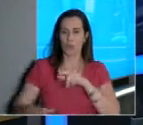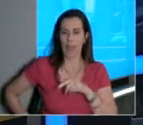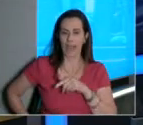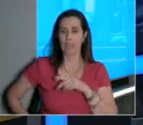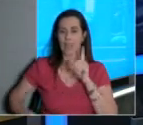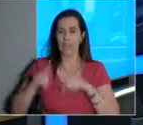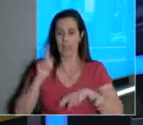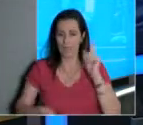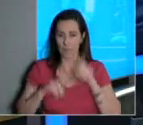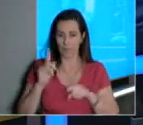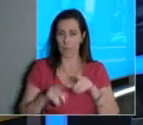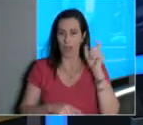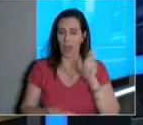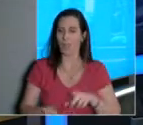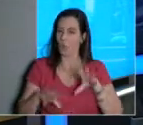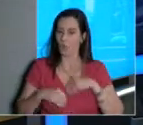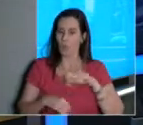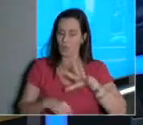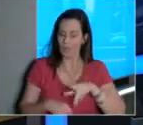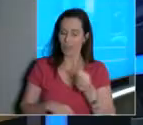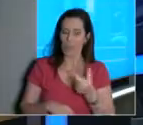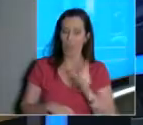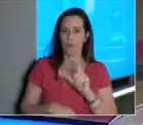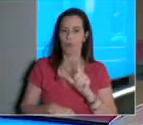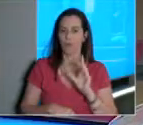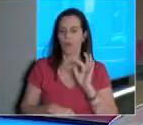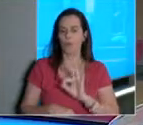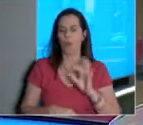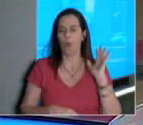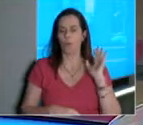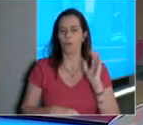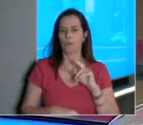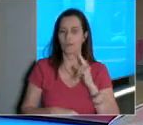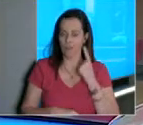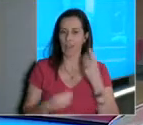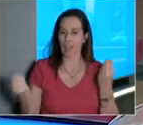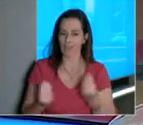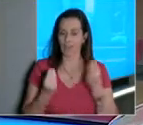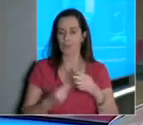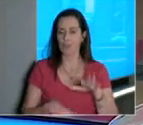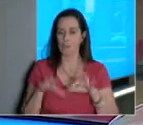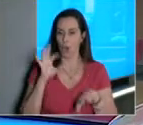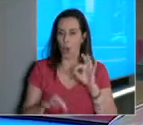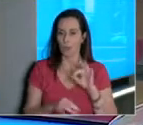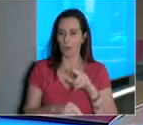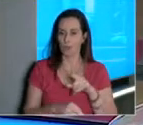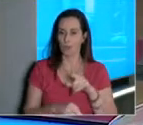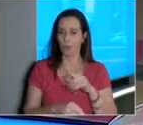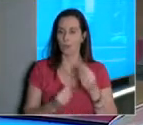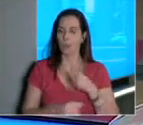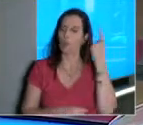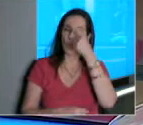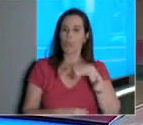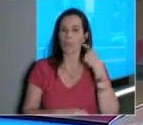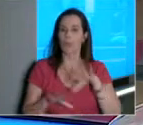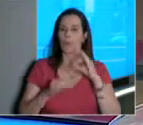אז לפעמים בן אדם מוכן שיגנבו אותו קצת, אבל שלא יאכלו לו את הלב. זה אחד מהעניינים של מערכת בחירות אפרופו. כי הצבעה זה דבר זהותי. בדיוק.